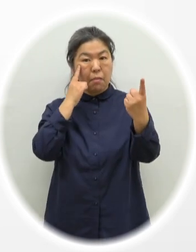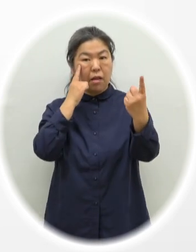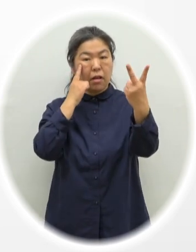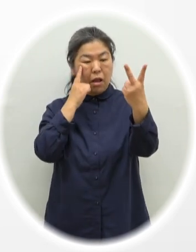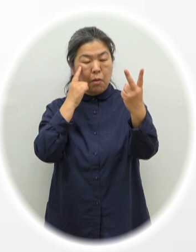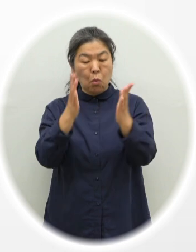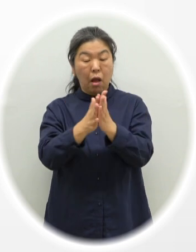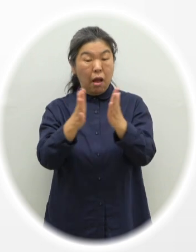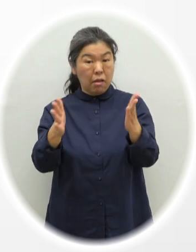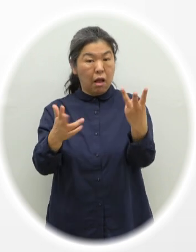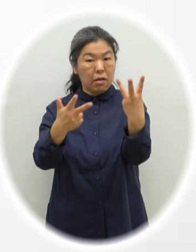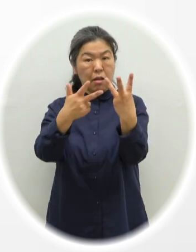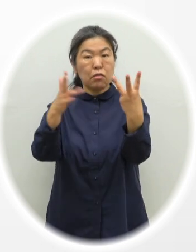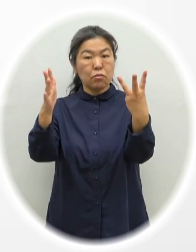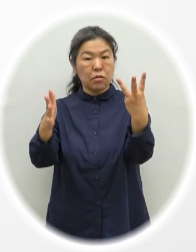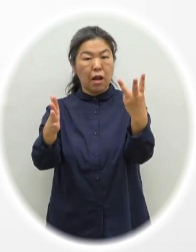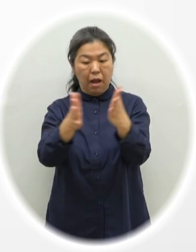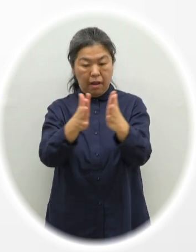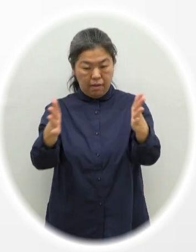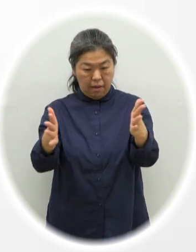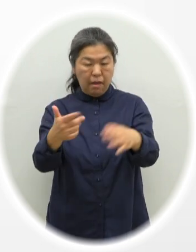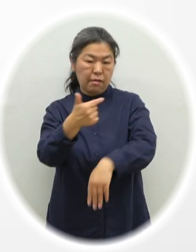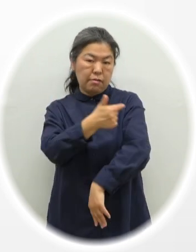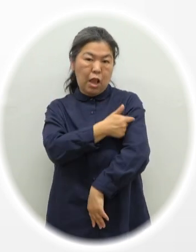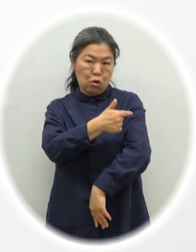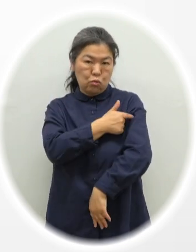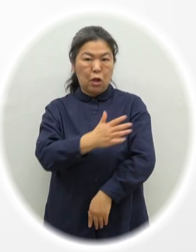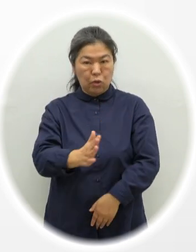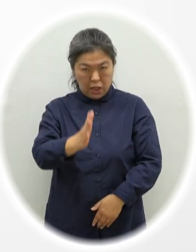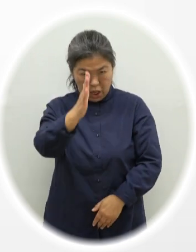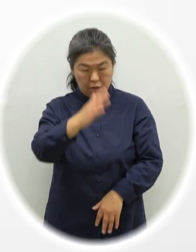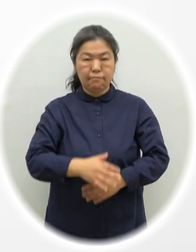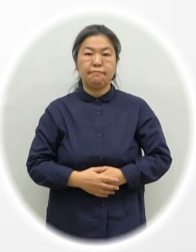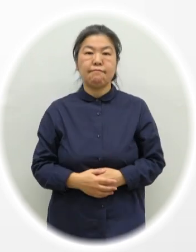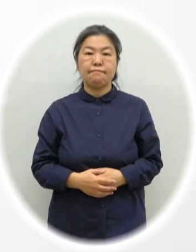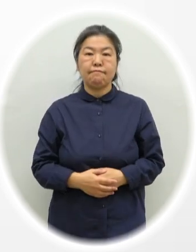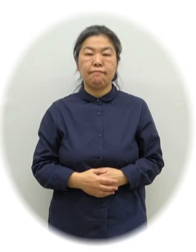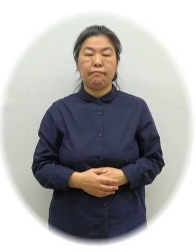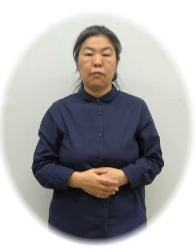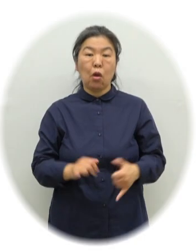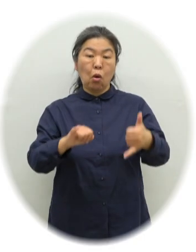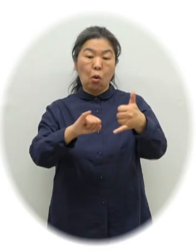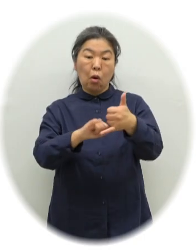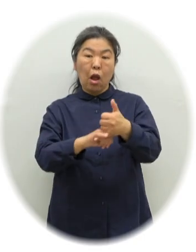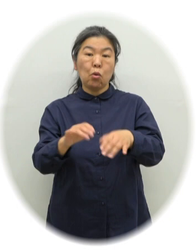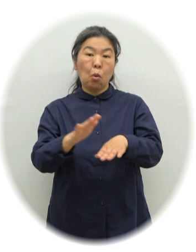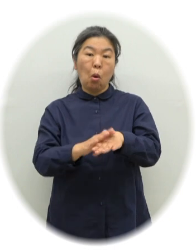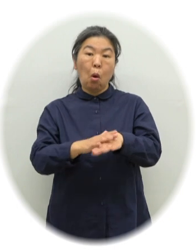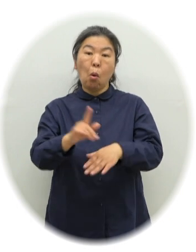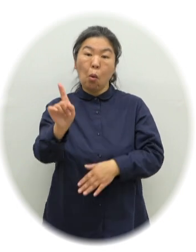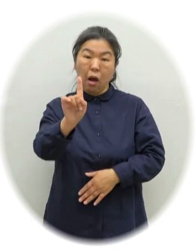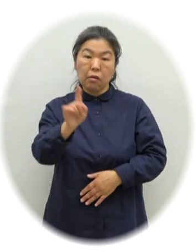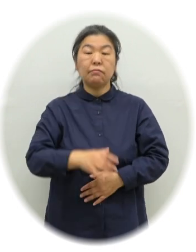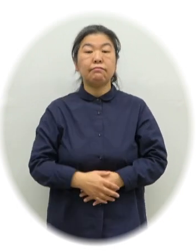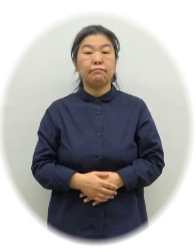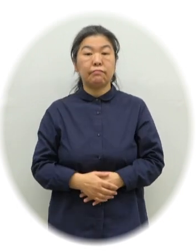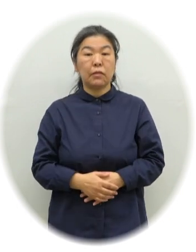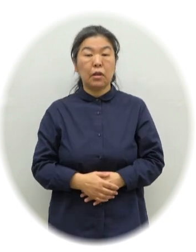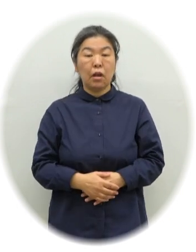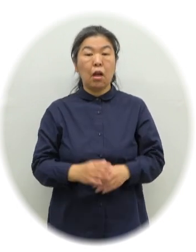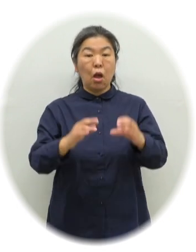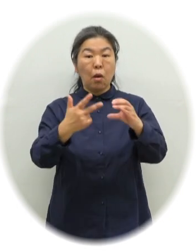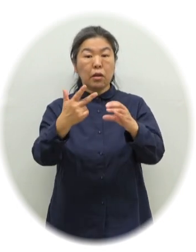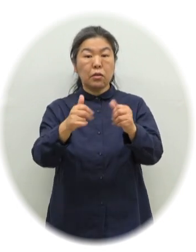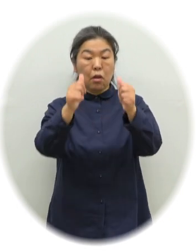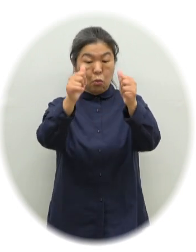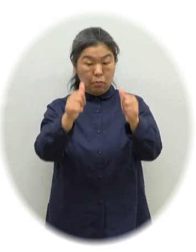2回目は基本的には3週間空けて接種していただくことになります。予約の方法ですが、市のウェ